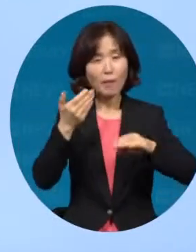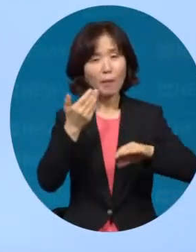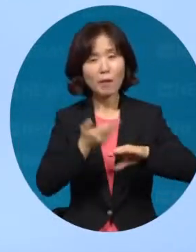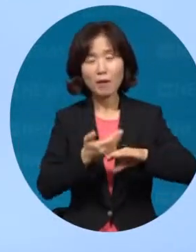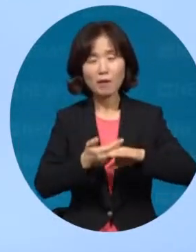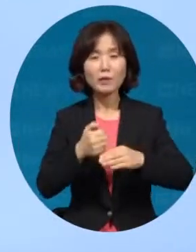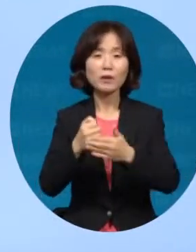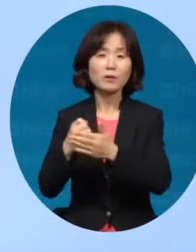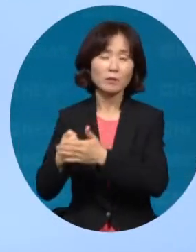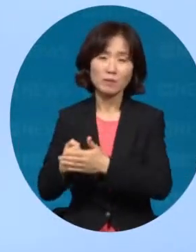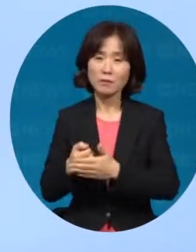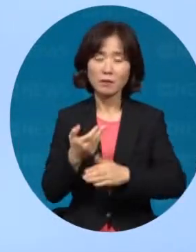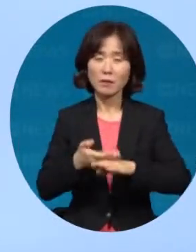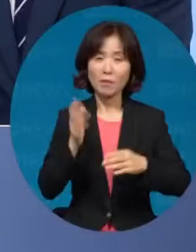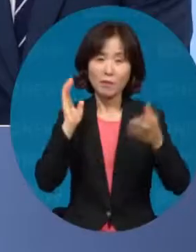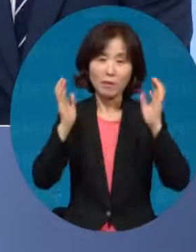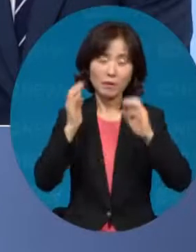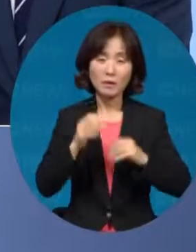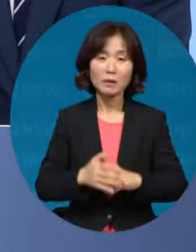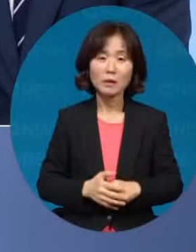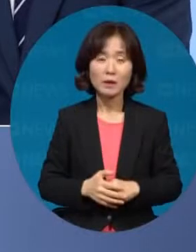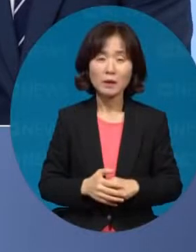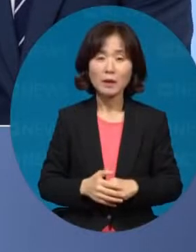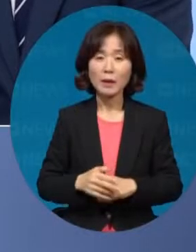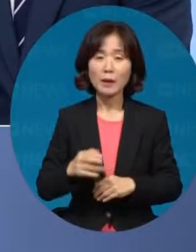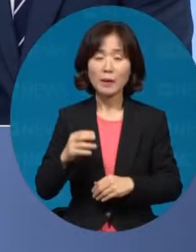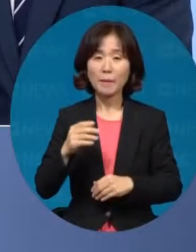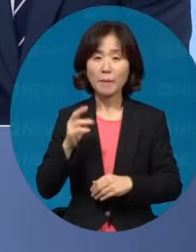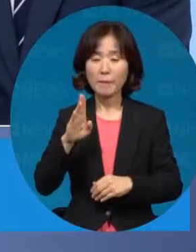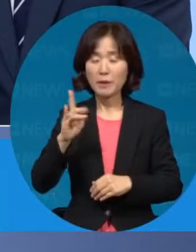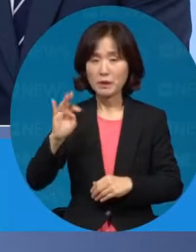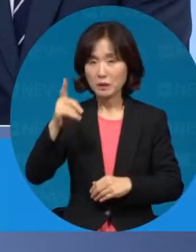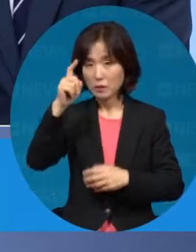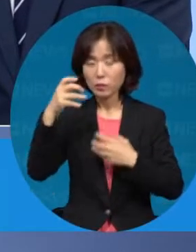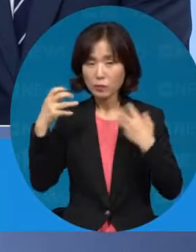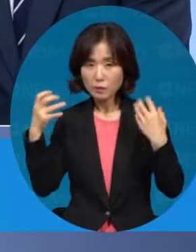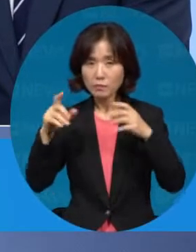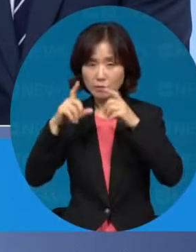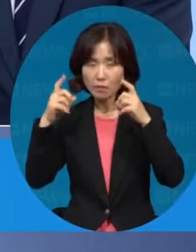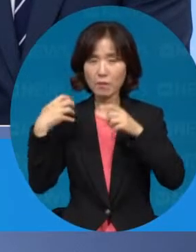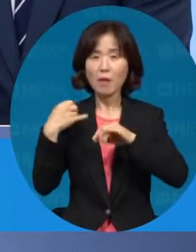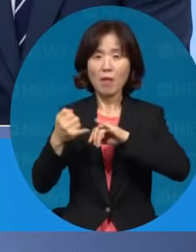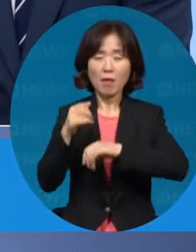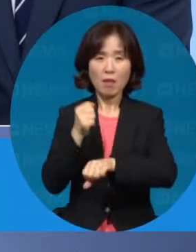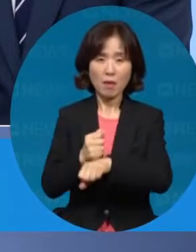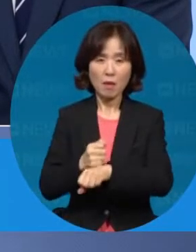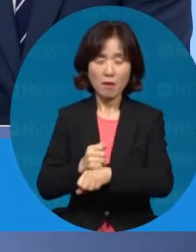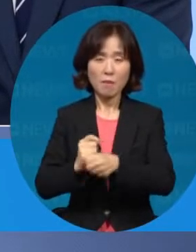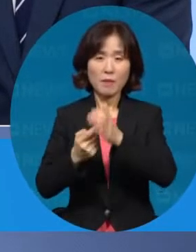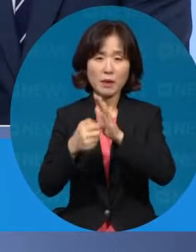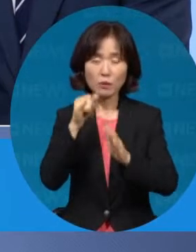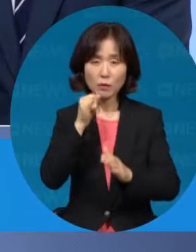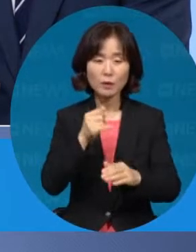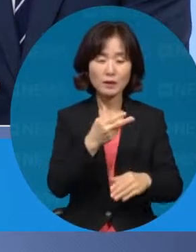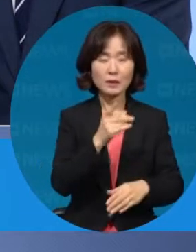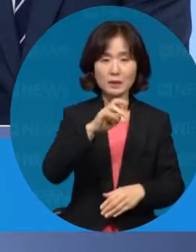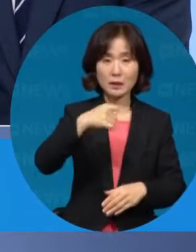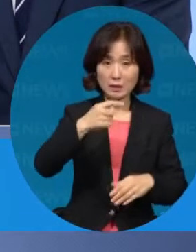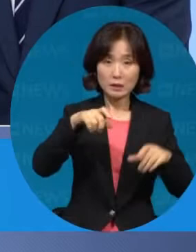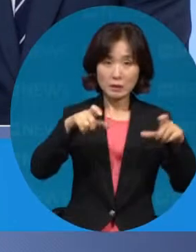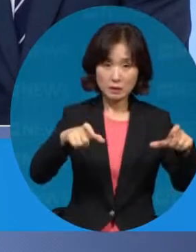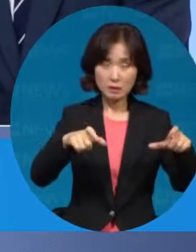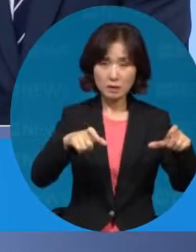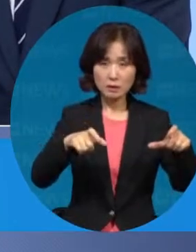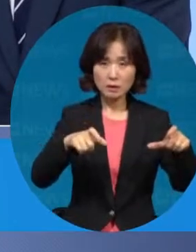우선 바이든 행정부는 전국적으로 마스크 착용을 의무화 있습니다 반면 텍사스 주 는 지난달 마스크 착용 의무화 조치를